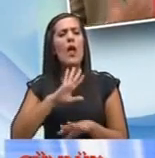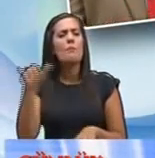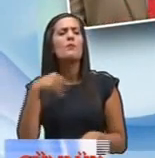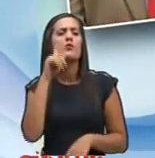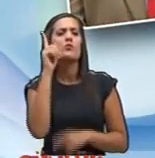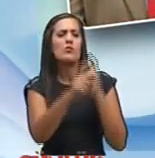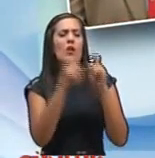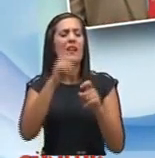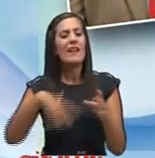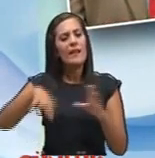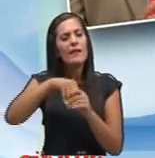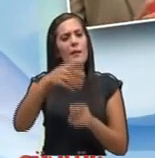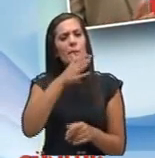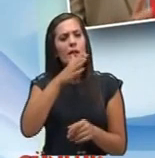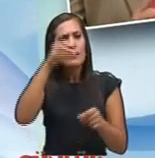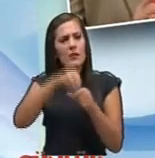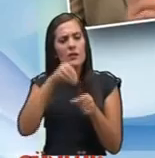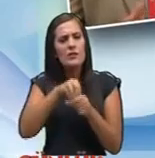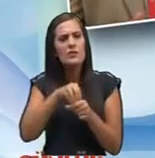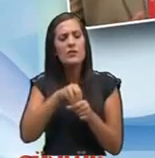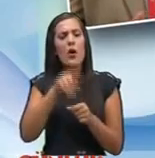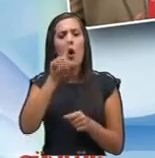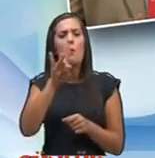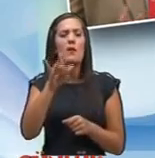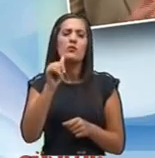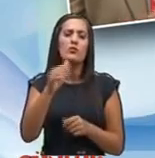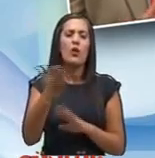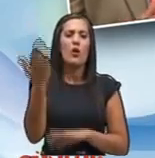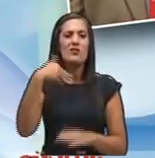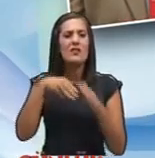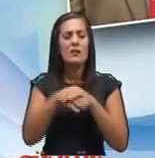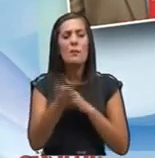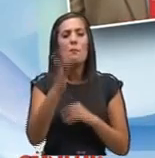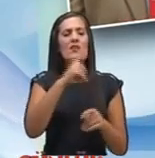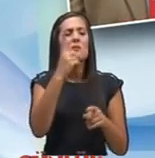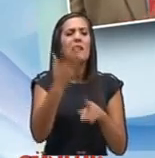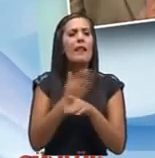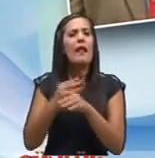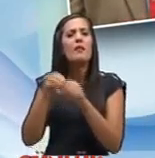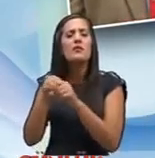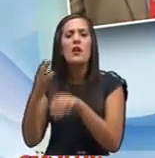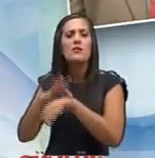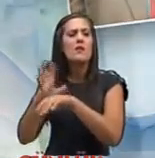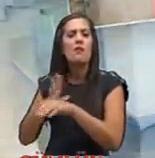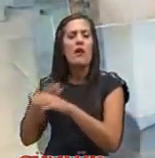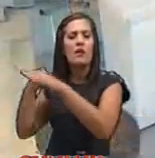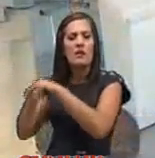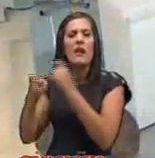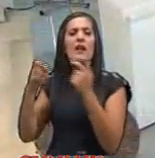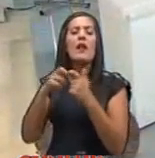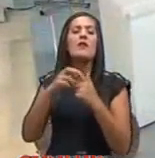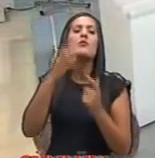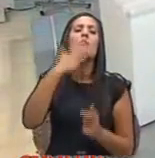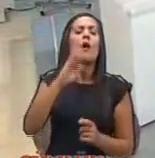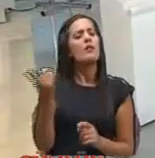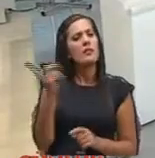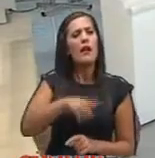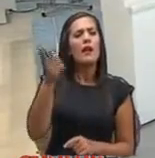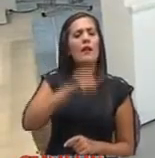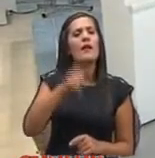ama hani genel bilgi açısından hani 15 gün önce girdim, başka bir nedenle girmiş olabilir, radyasyon yok. Tamam.